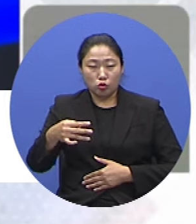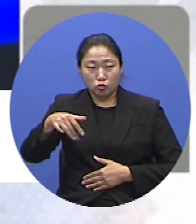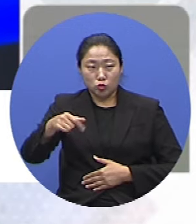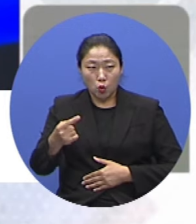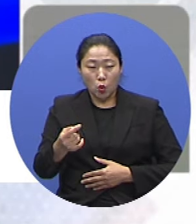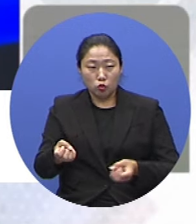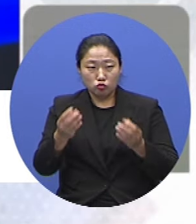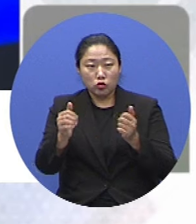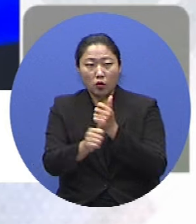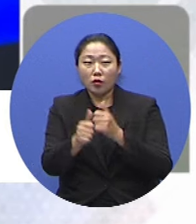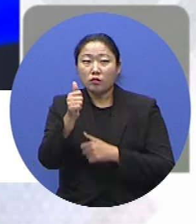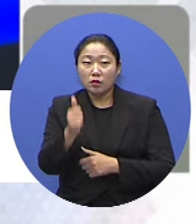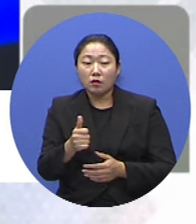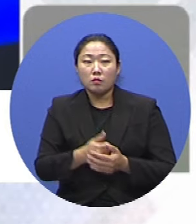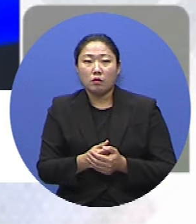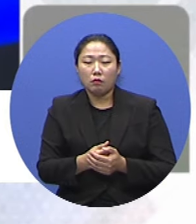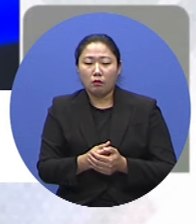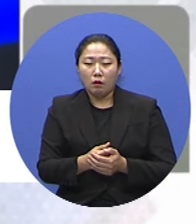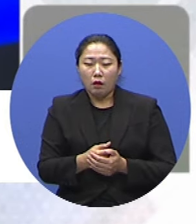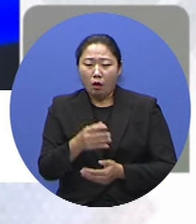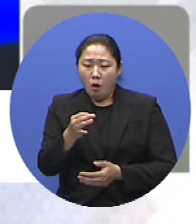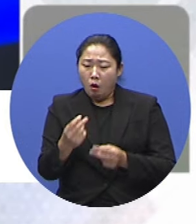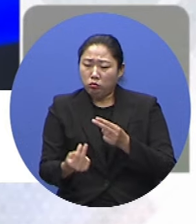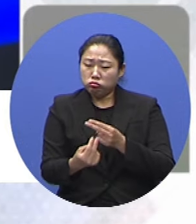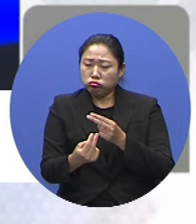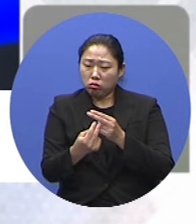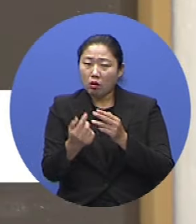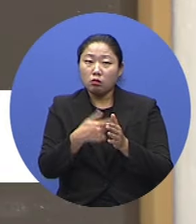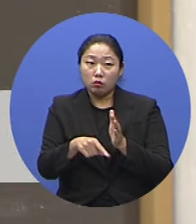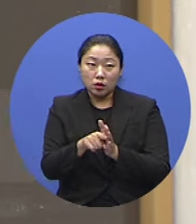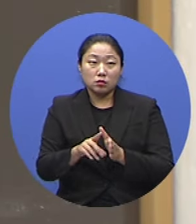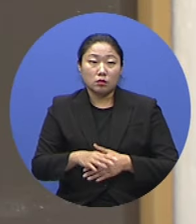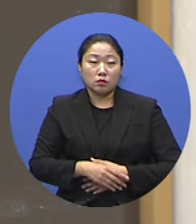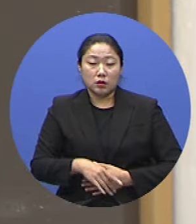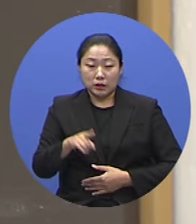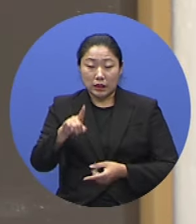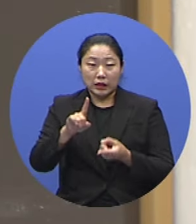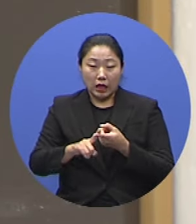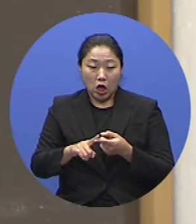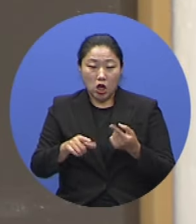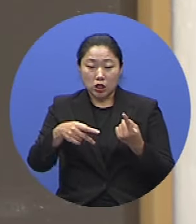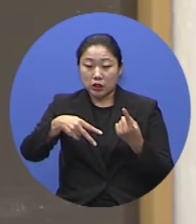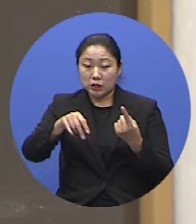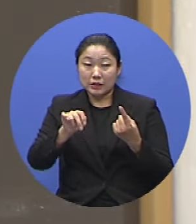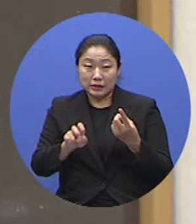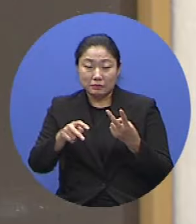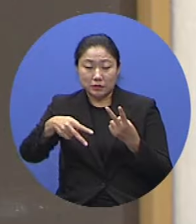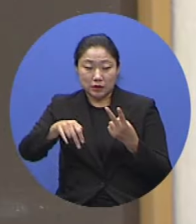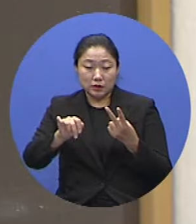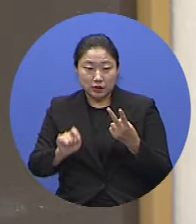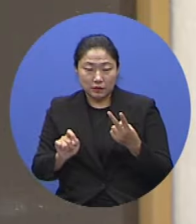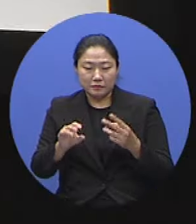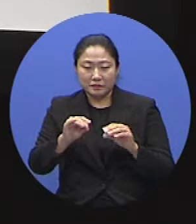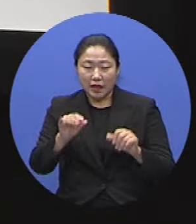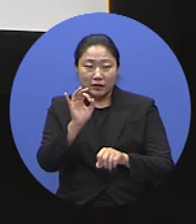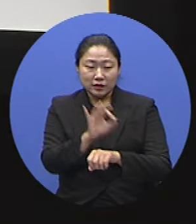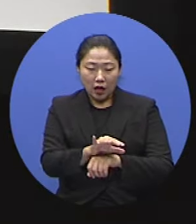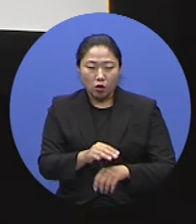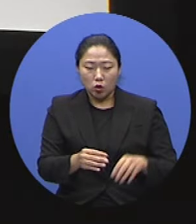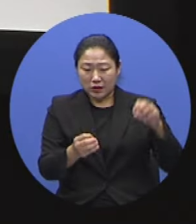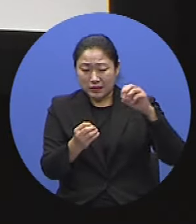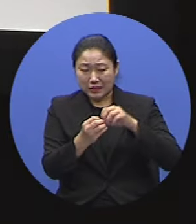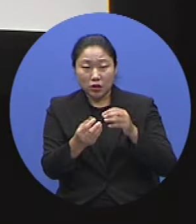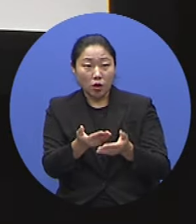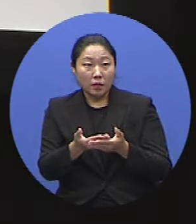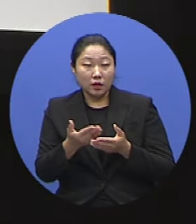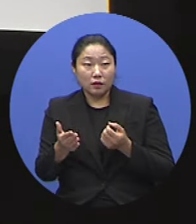축제위원장을 하시면서 이렇게 부를 축적하기 위해서. 이에 대해 1심과 2심은 토지 취득은 매입이 아니라 증여를